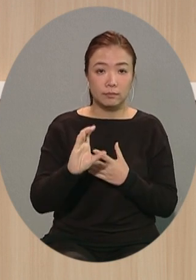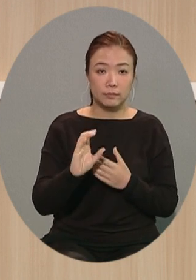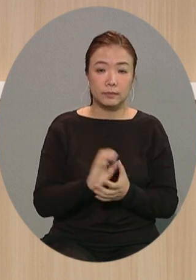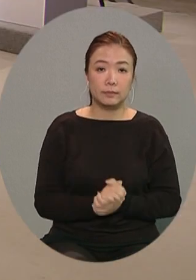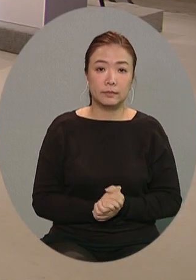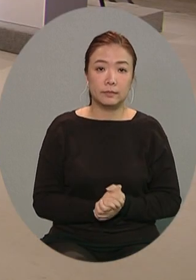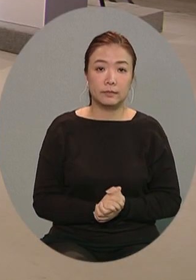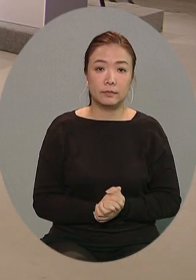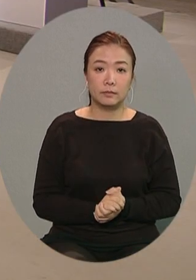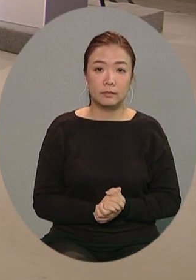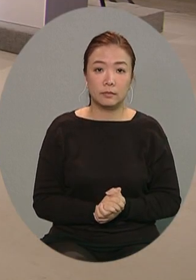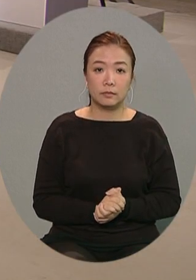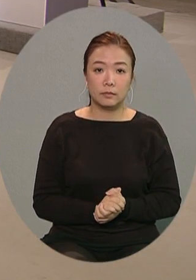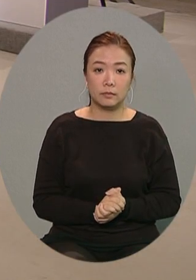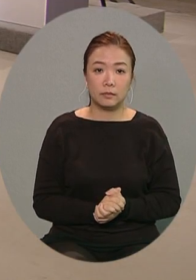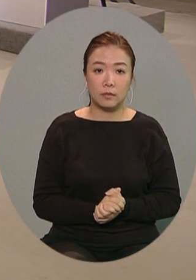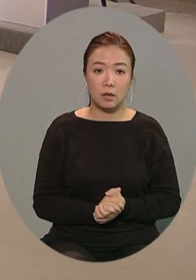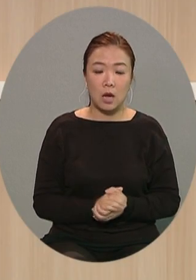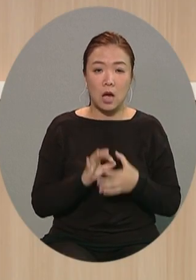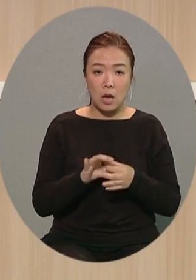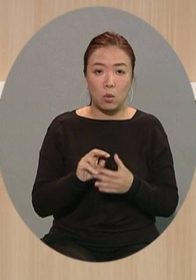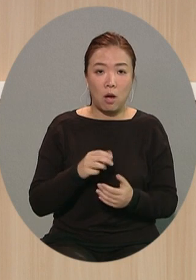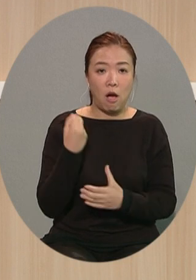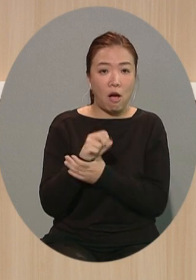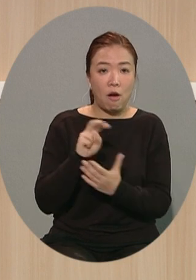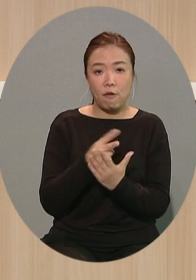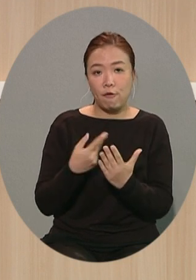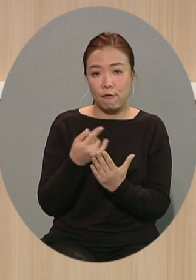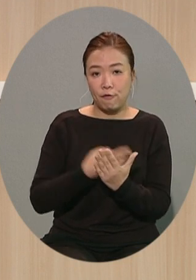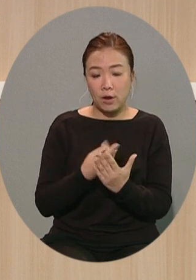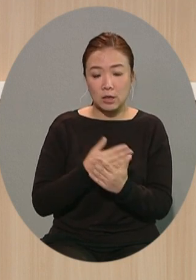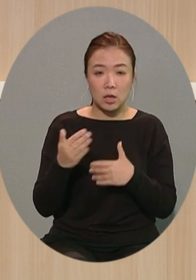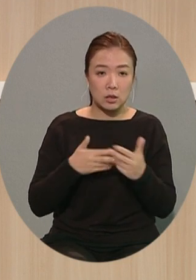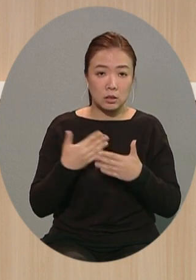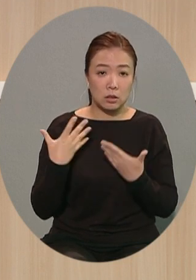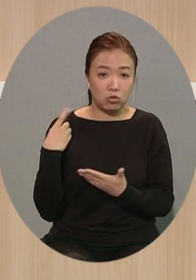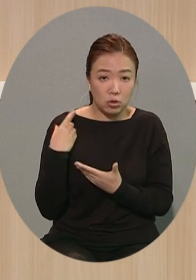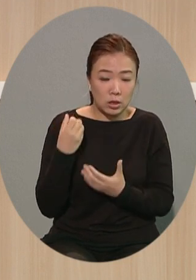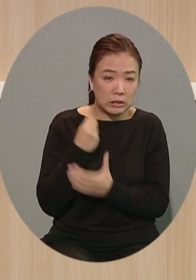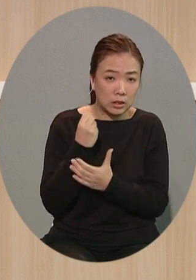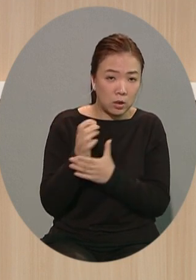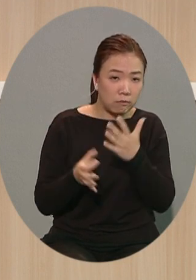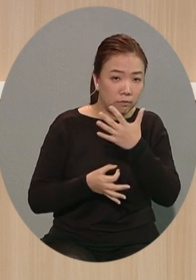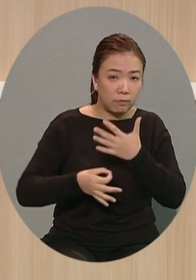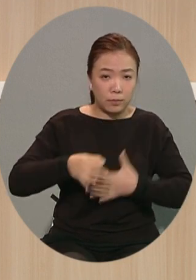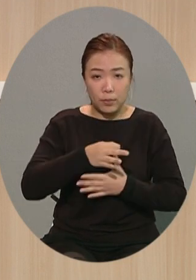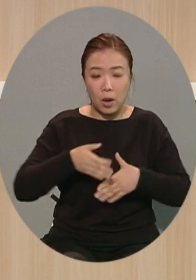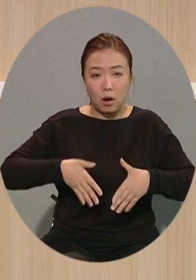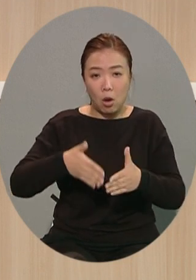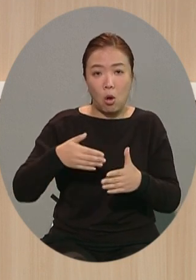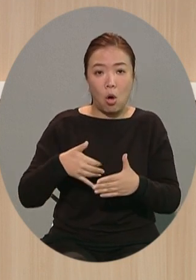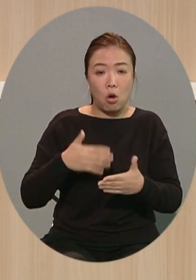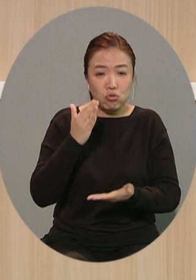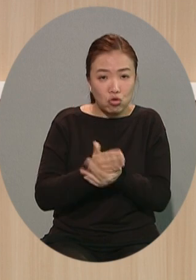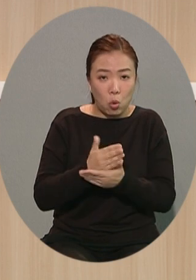C 係反修例風暴嘅。近日示威升級啦，堵路啊，或者破壞港鐵嘅